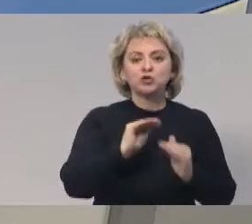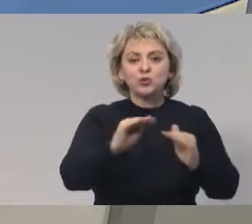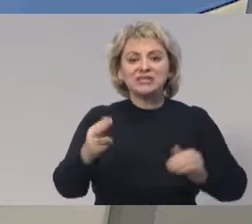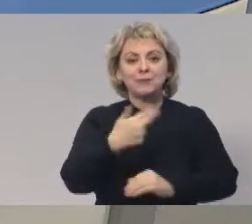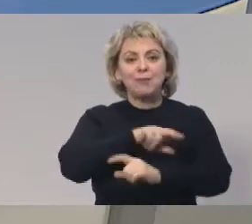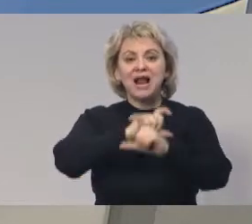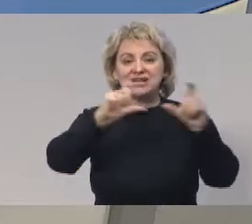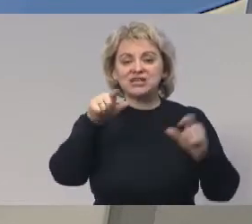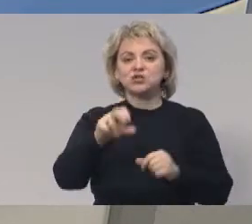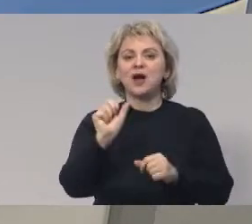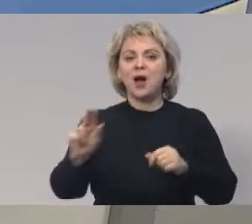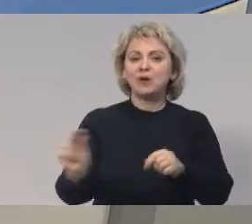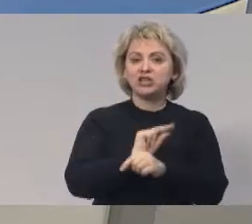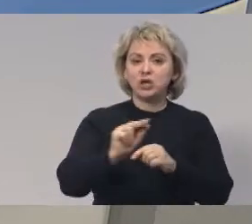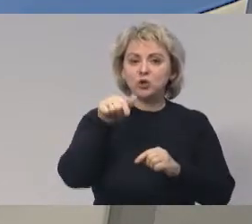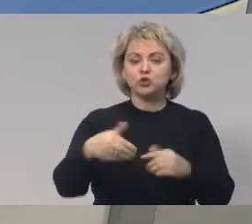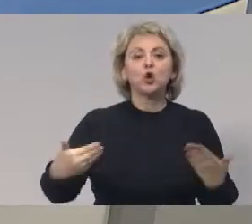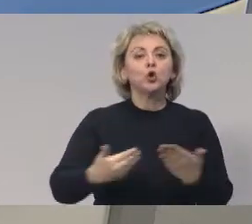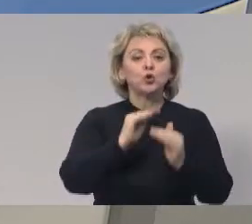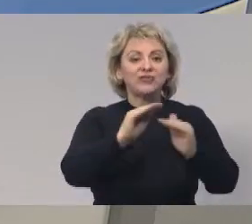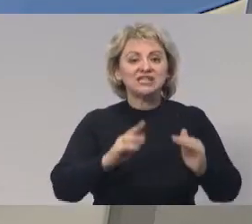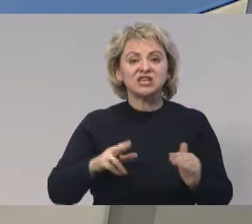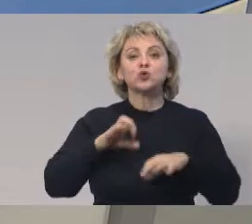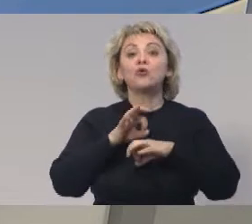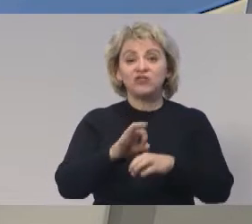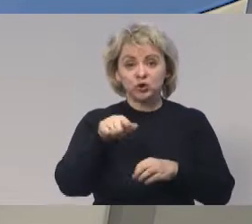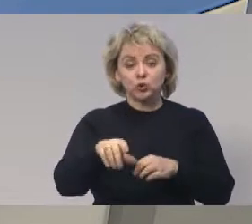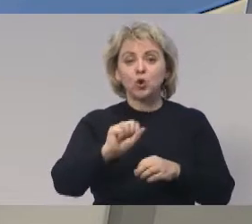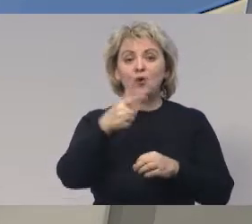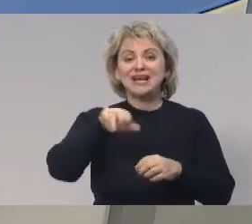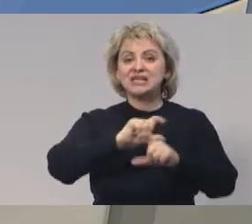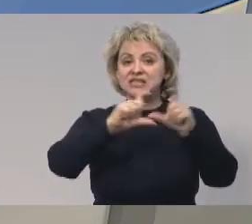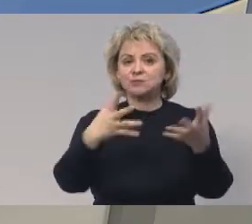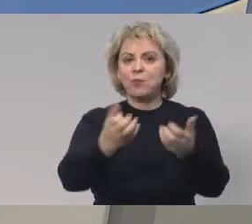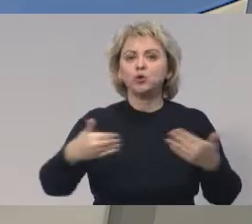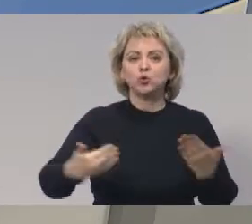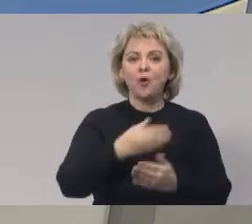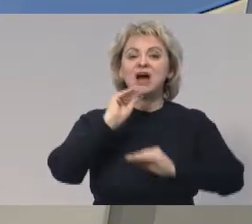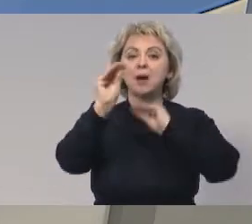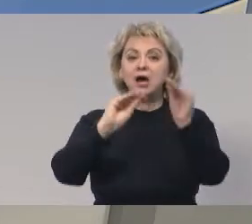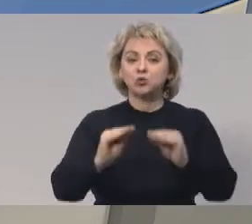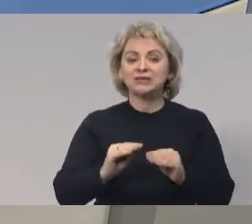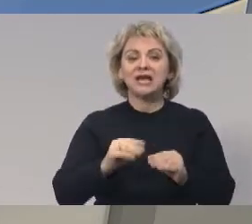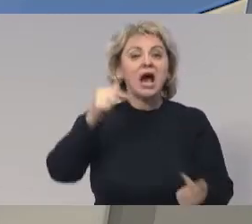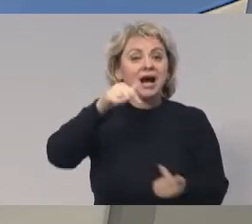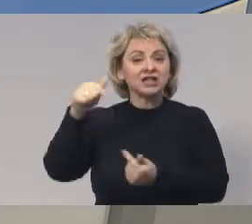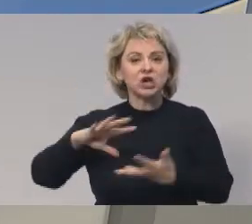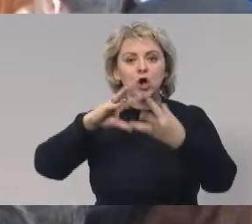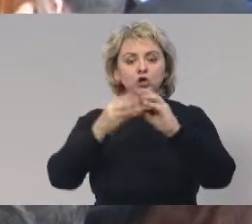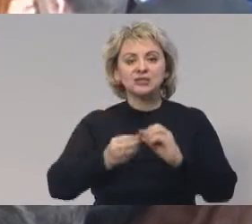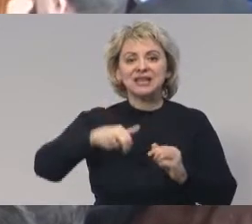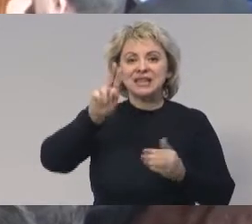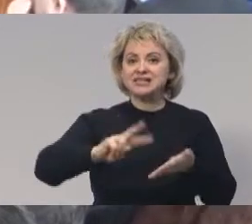детскую клиническую больницу капитально отремонтируют, новую детскую введут, онкодиспансер получит новое оборудование. Конкретные